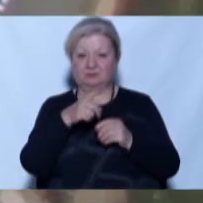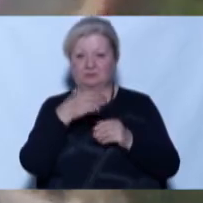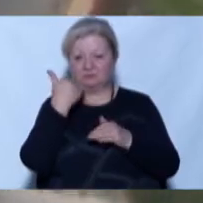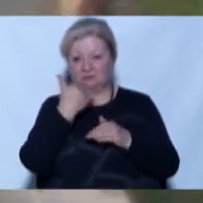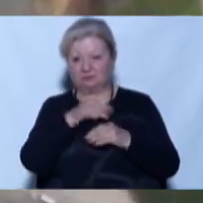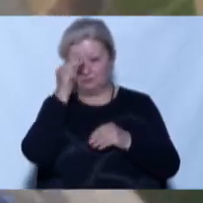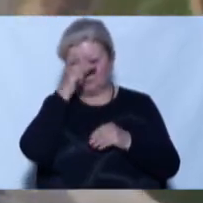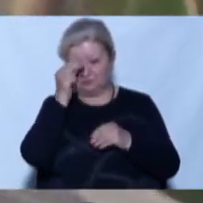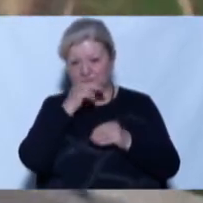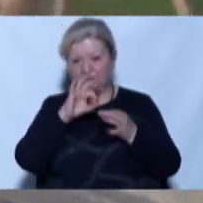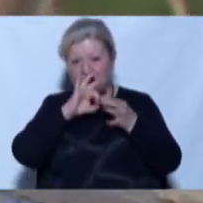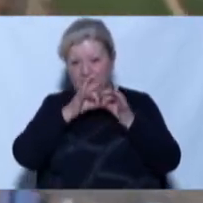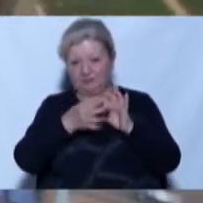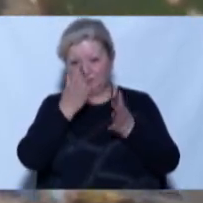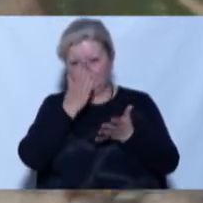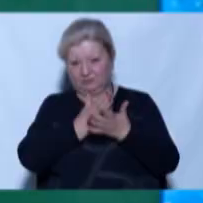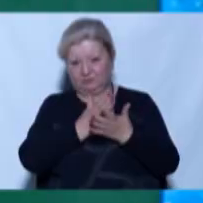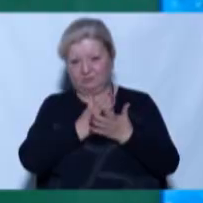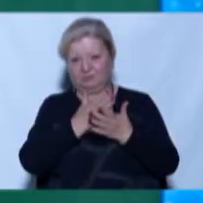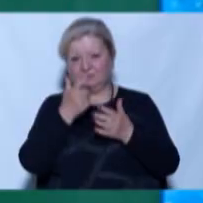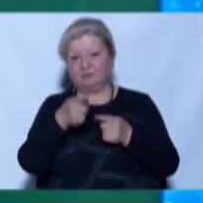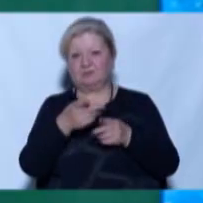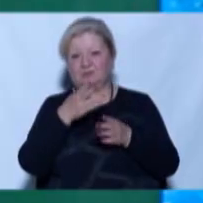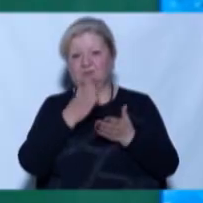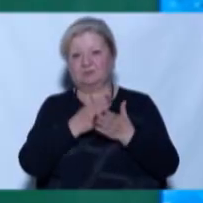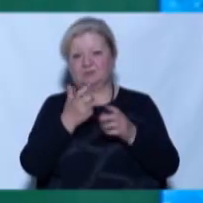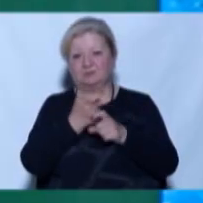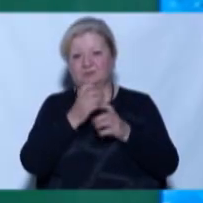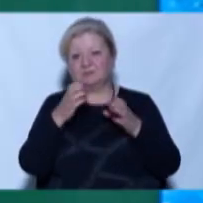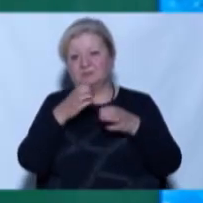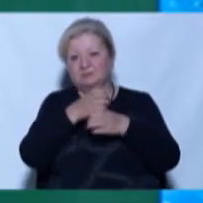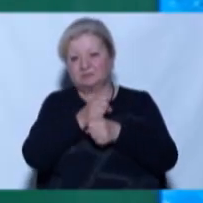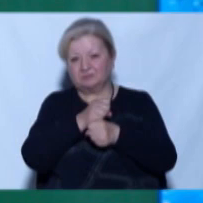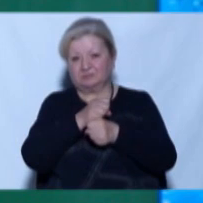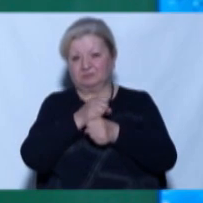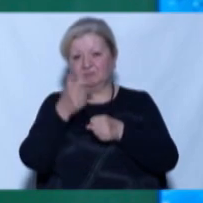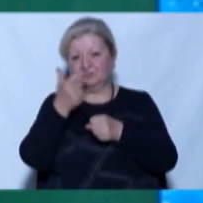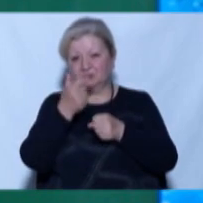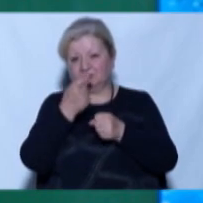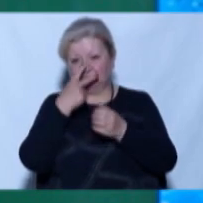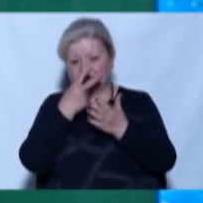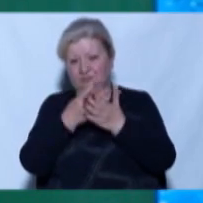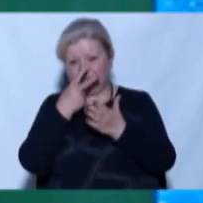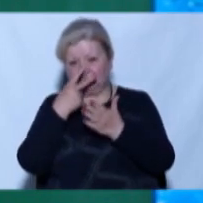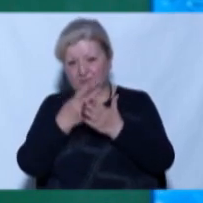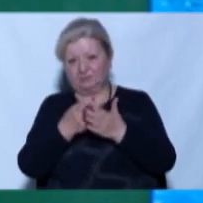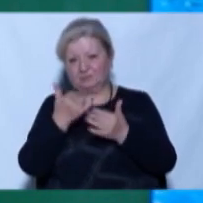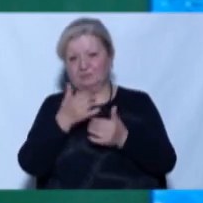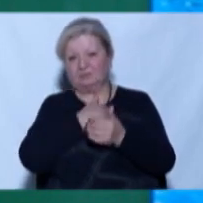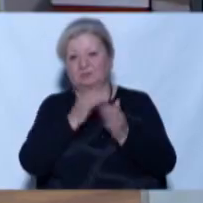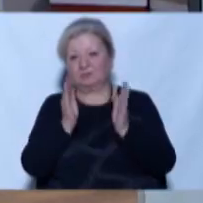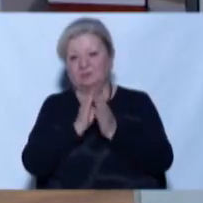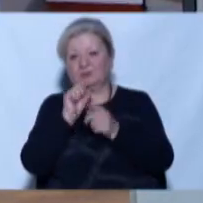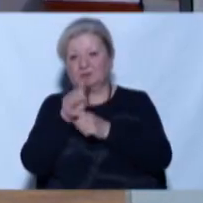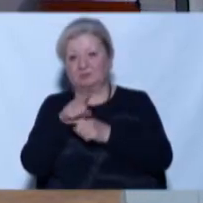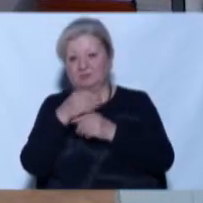გაქვთ, უფრო დეტალურად გაქვთ გავლილი. ეს არის მცირე მიმოხილვა გეოგრაფიული გარსების. ეხლა კი მინდა პატარა დავალება